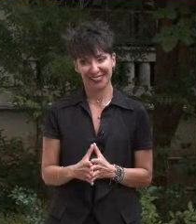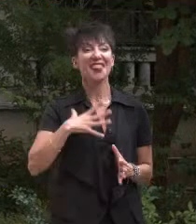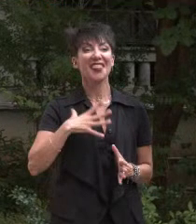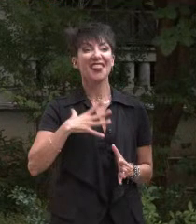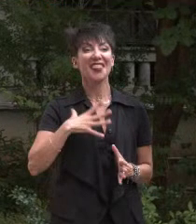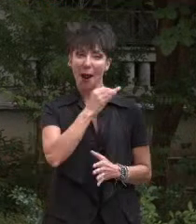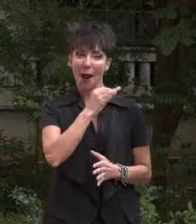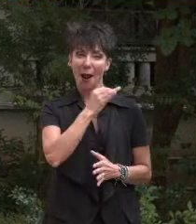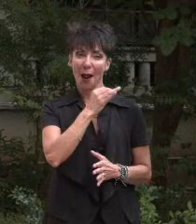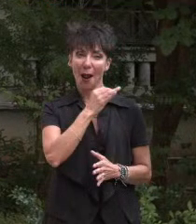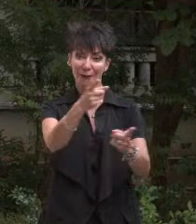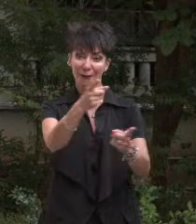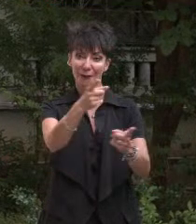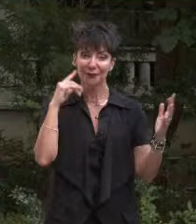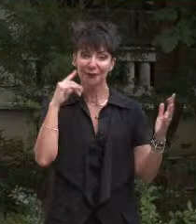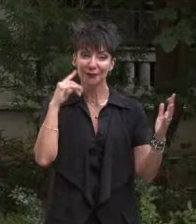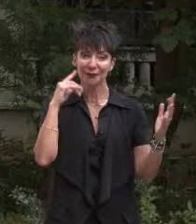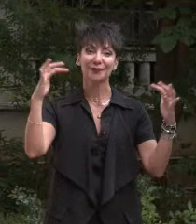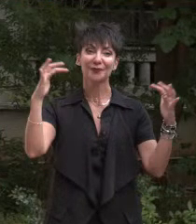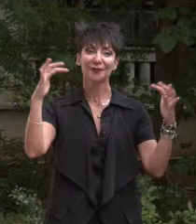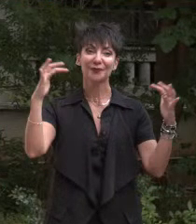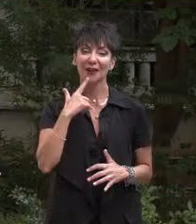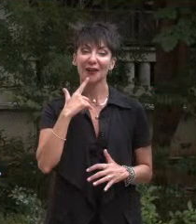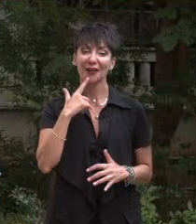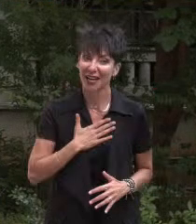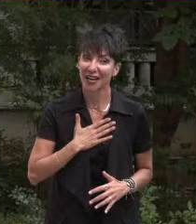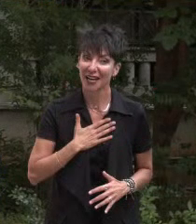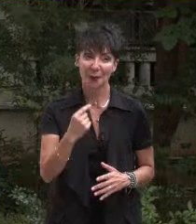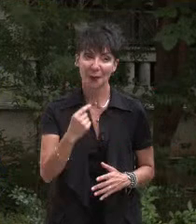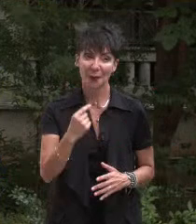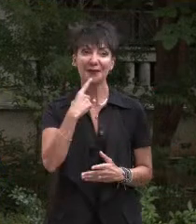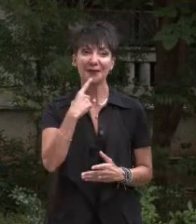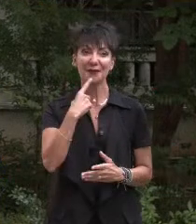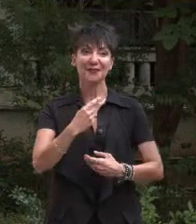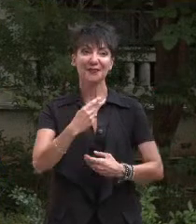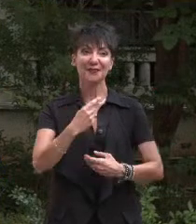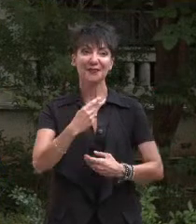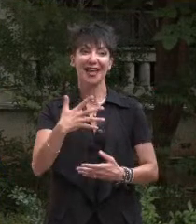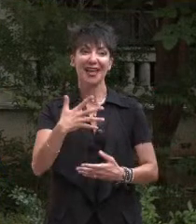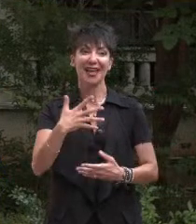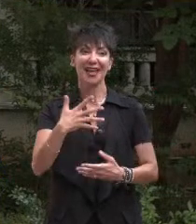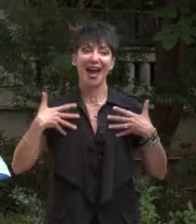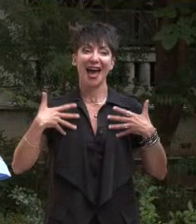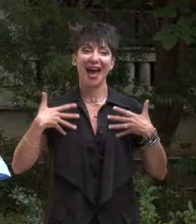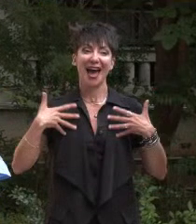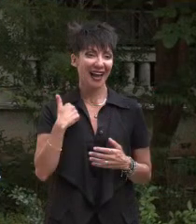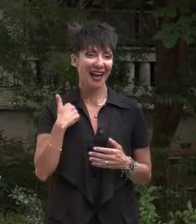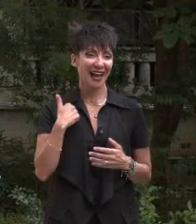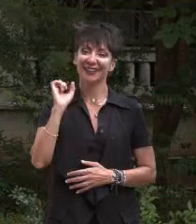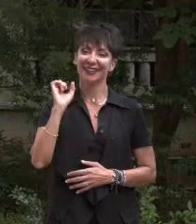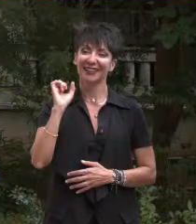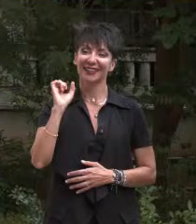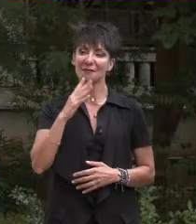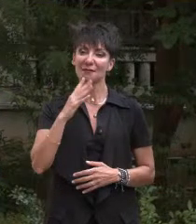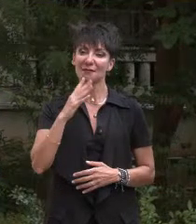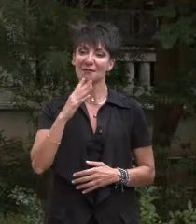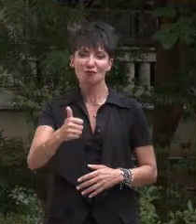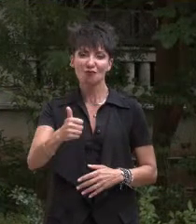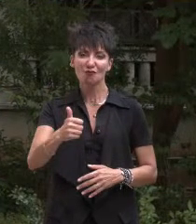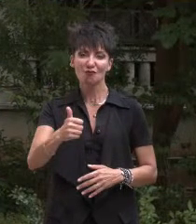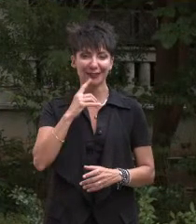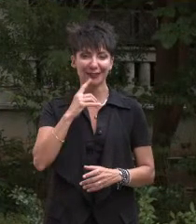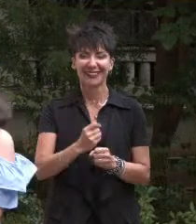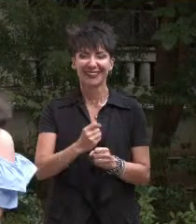να ευχαριστήσω και εσάς που παρευρεθήκατε και μας δίνετε τη χαρά να μην είμαστε μόνοι μας εδώ